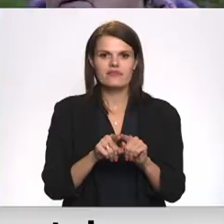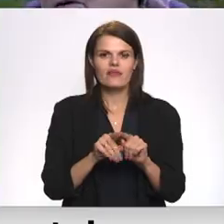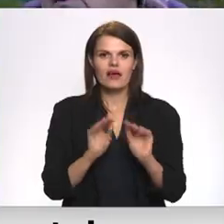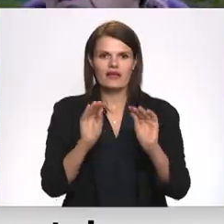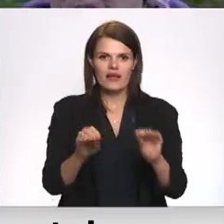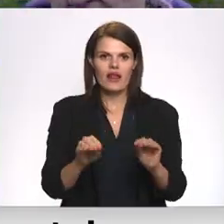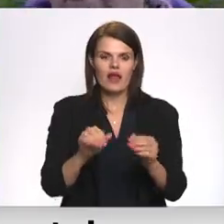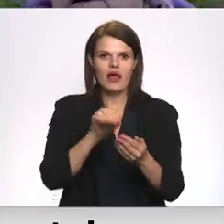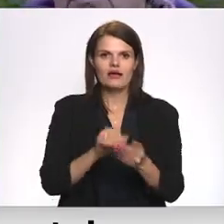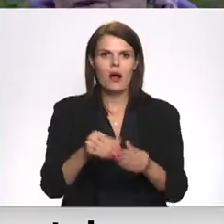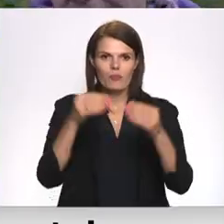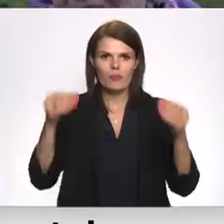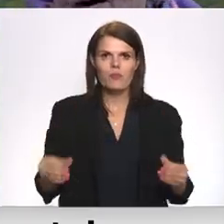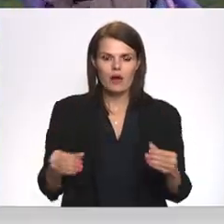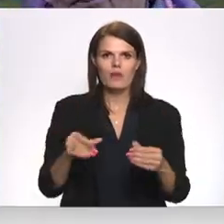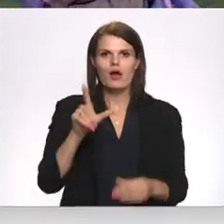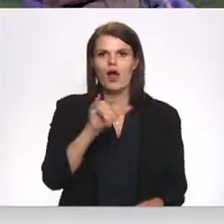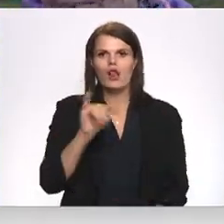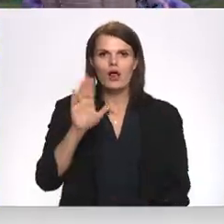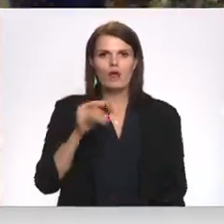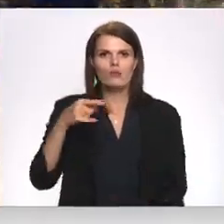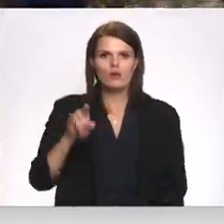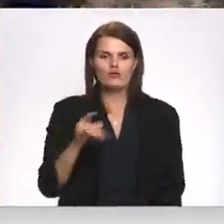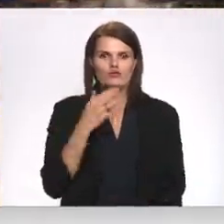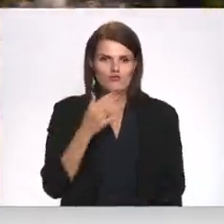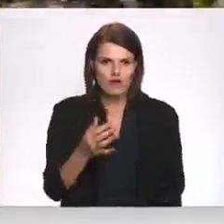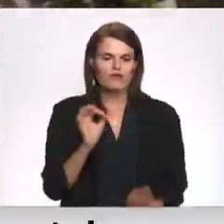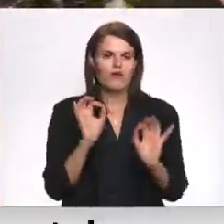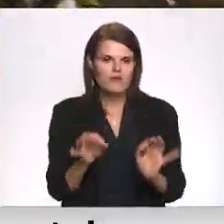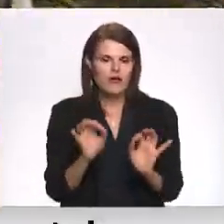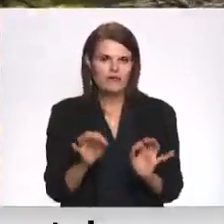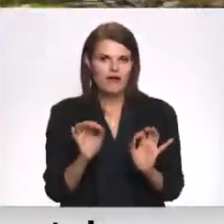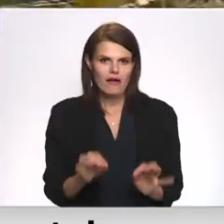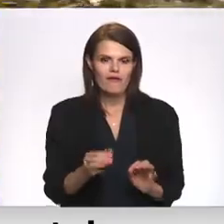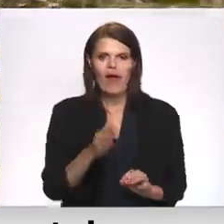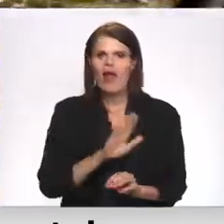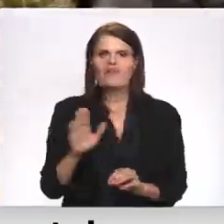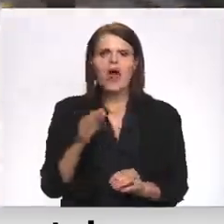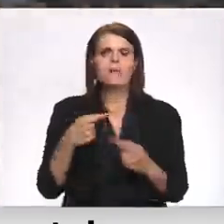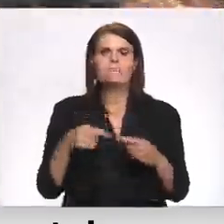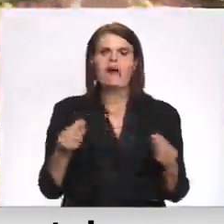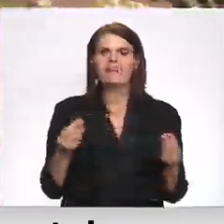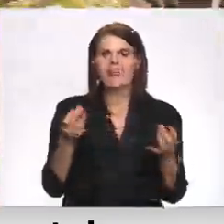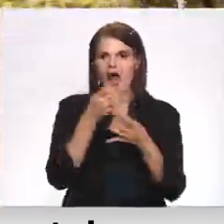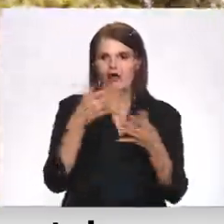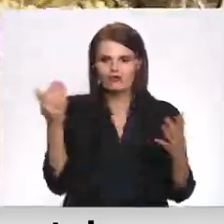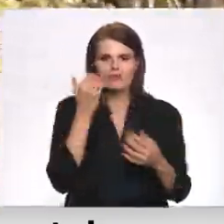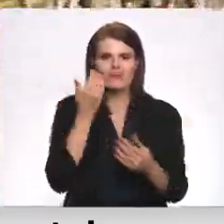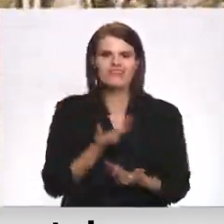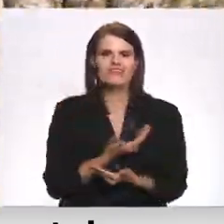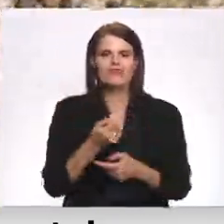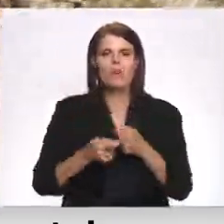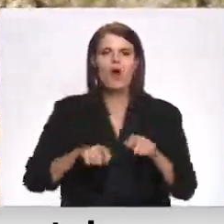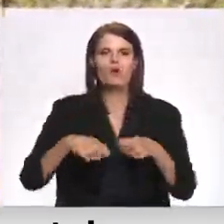plāksnes lībiešu valodas. Jā, tagad varbūt vairāk vēl nekā bija. Nemateriālās kultūras jeb dzīvo mantojumu pētnieces iepazīst